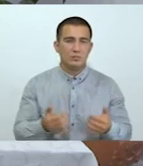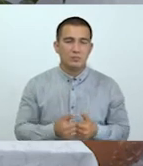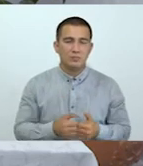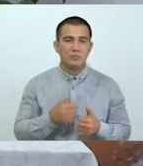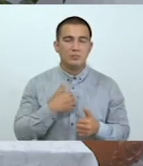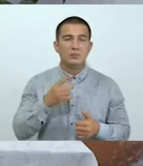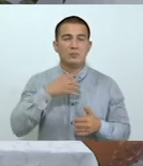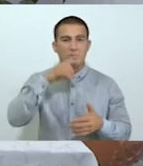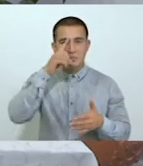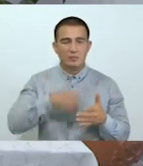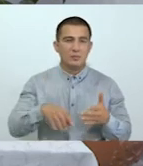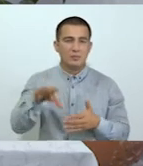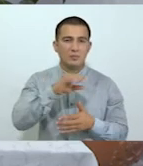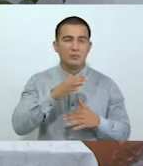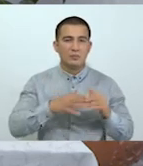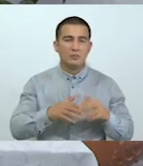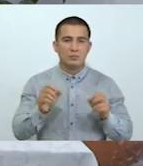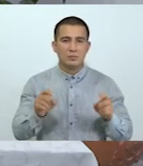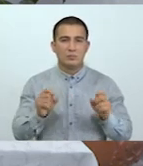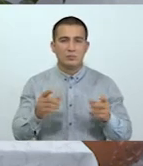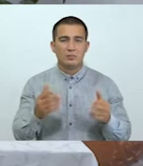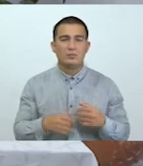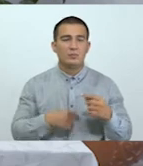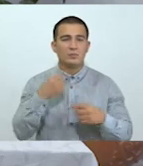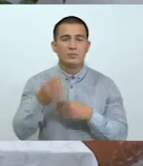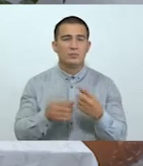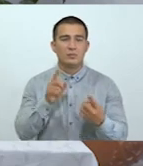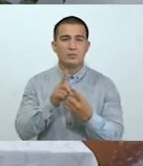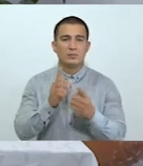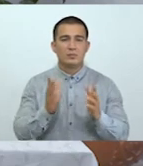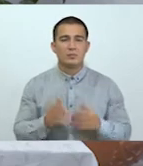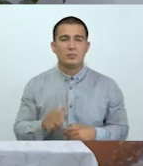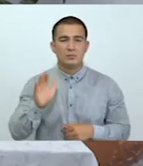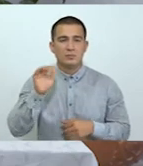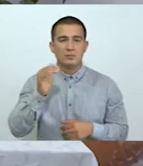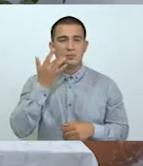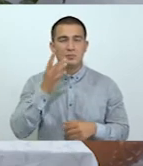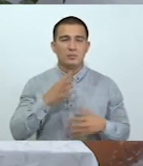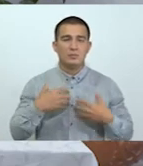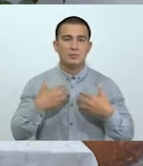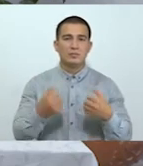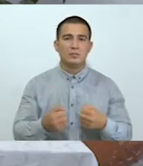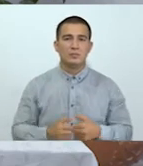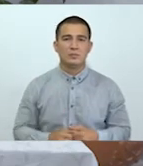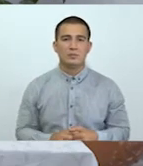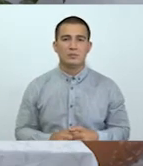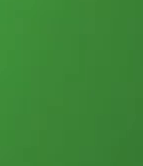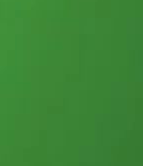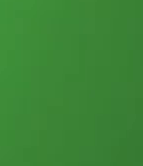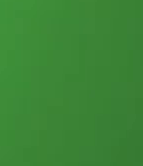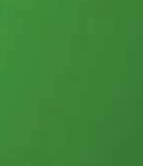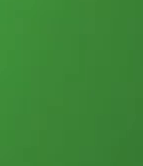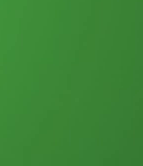Men sizlarga albatta ishonaman. Keyingi onlayn mashg'ulotlarimizda ko'rishguncha, xayr, sog' omon bo'linglar.